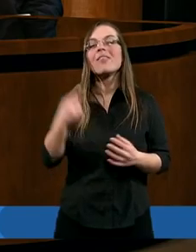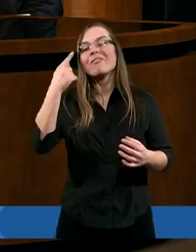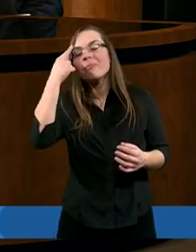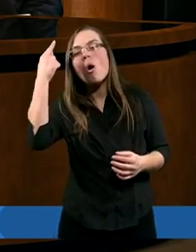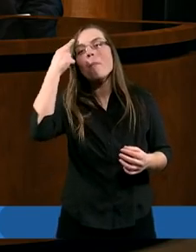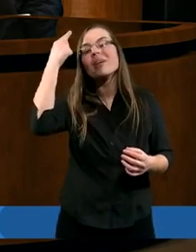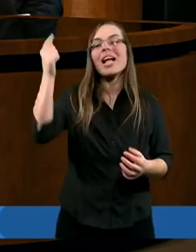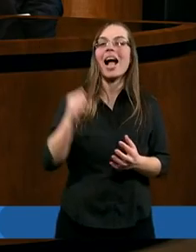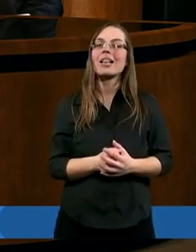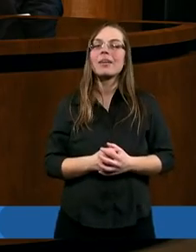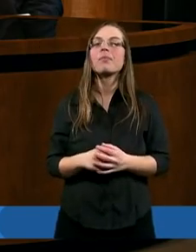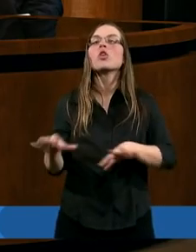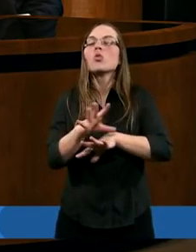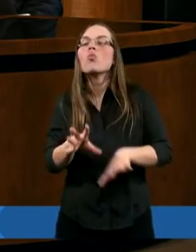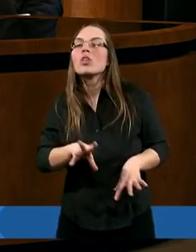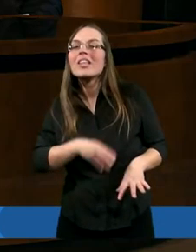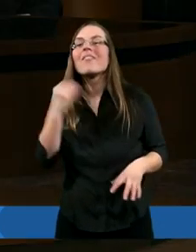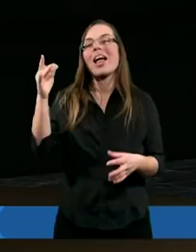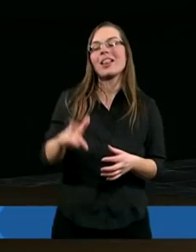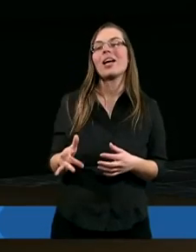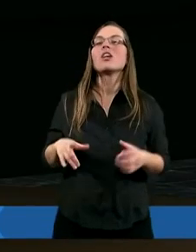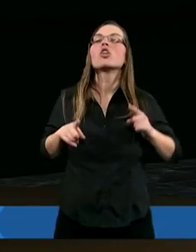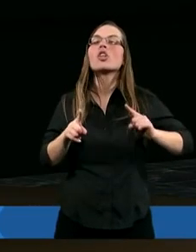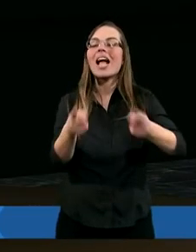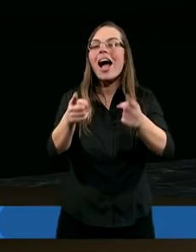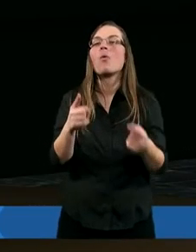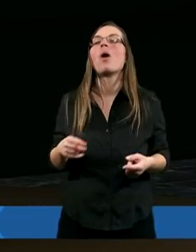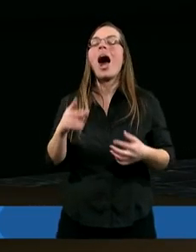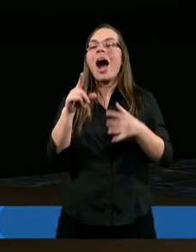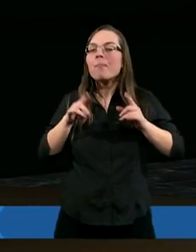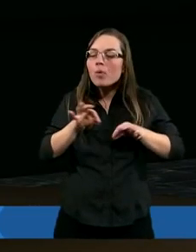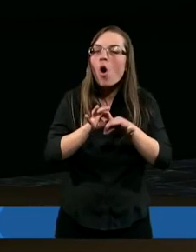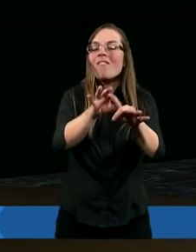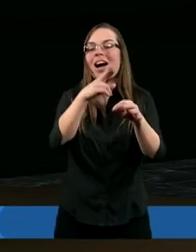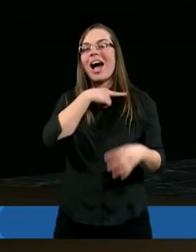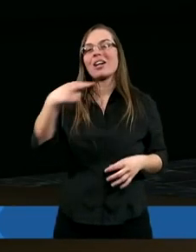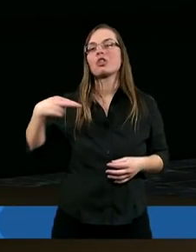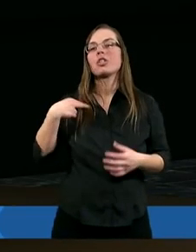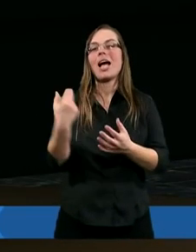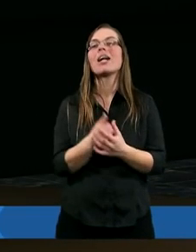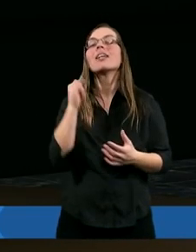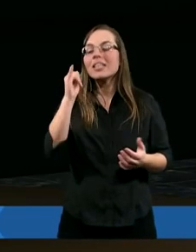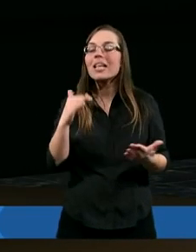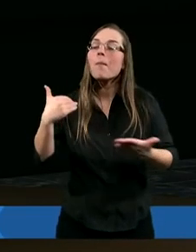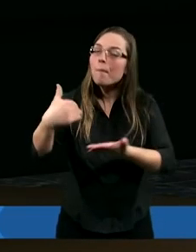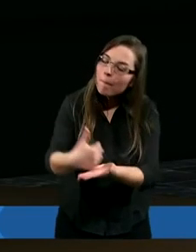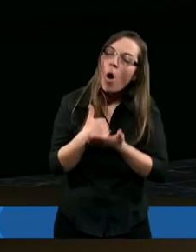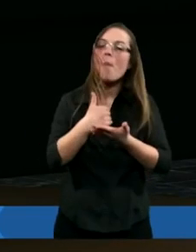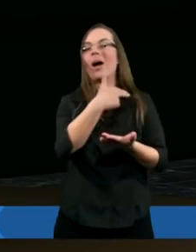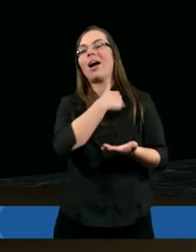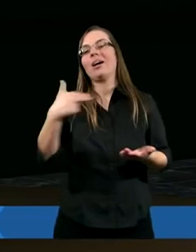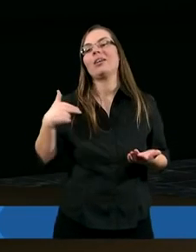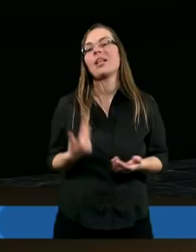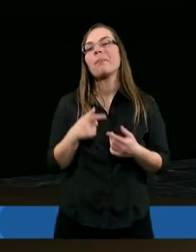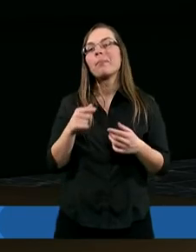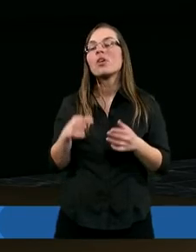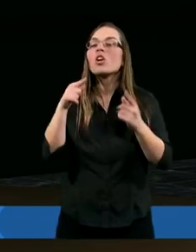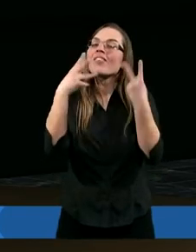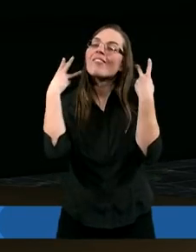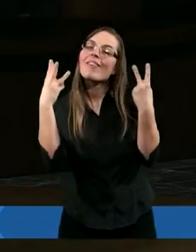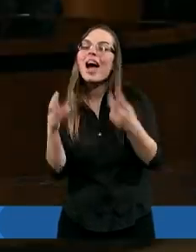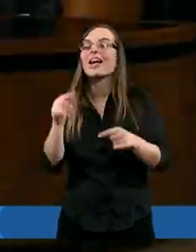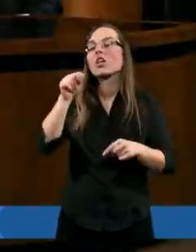wspomniany Duch Święty działa, prowadzi i pomaga w tym. Ale